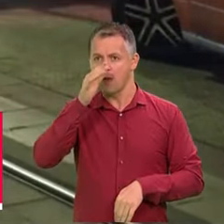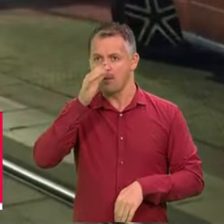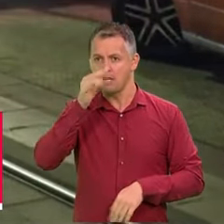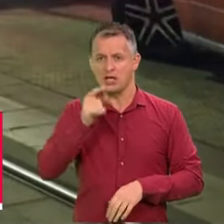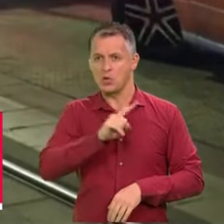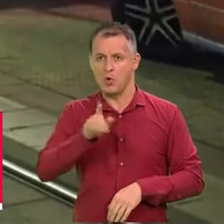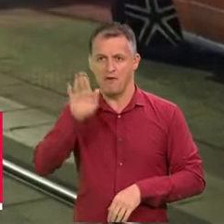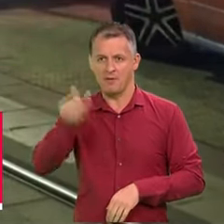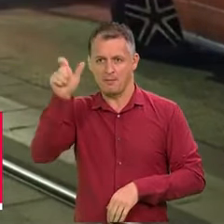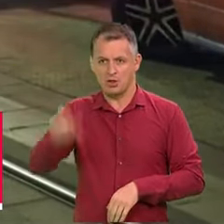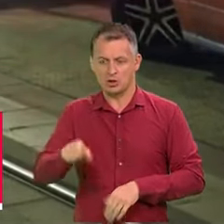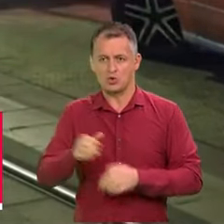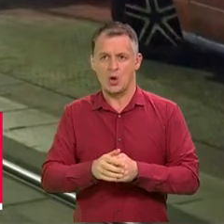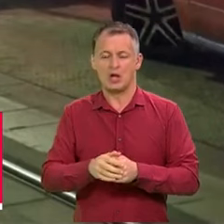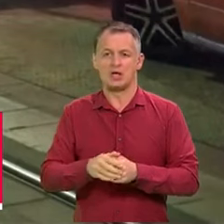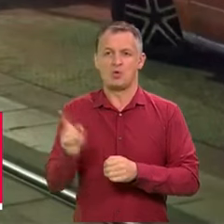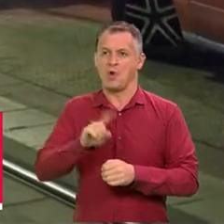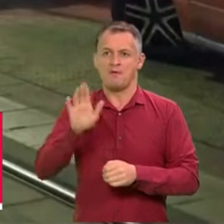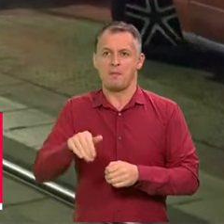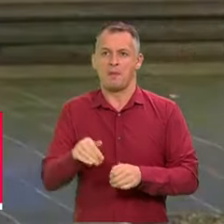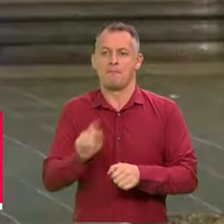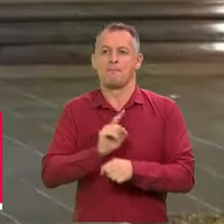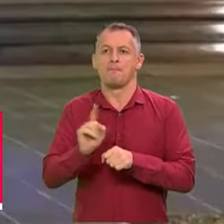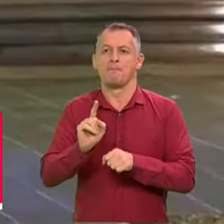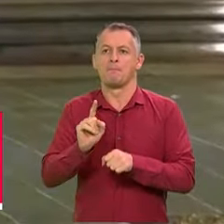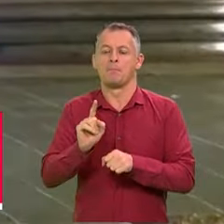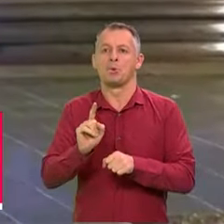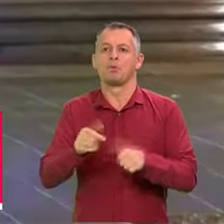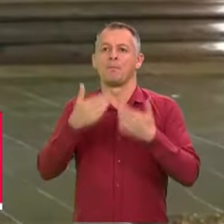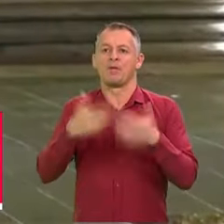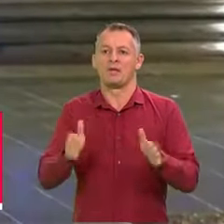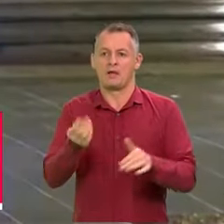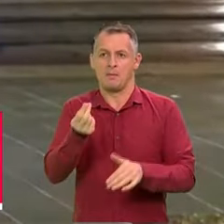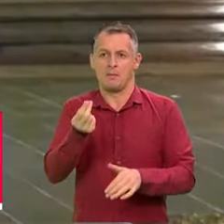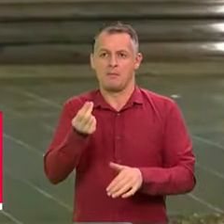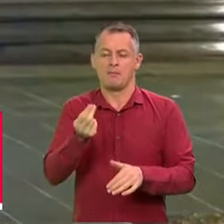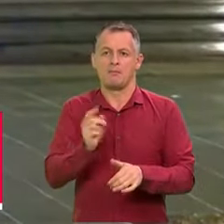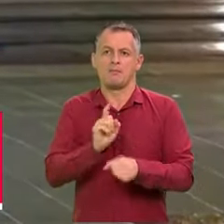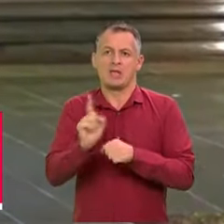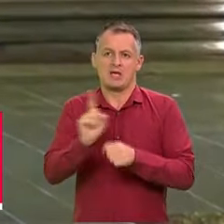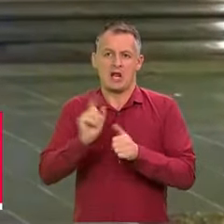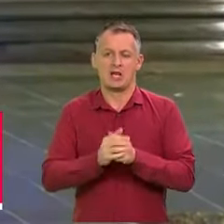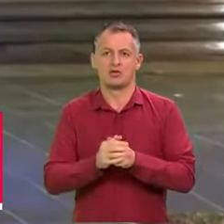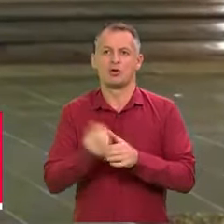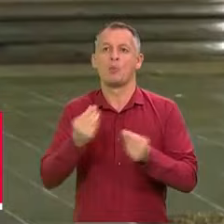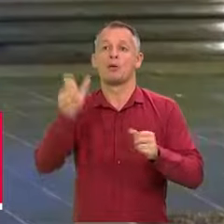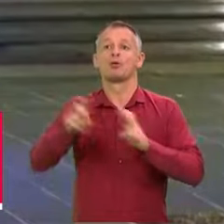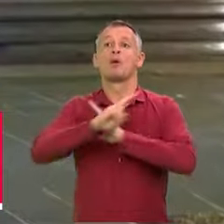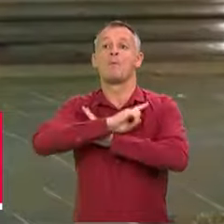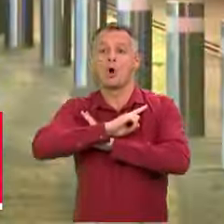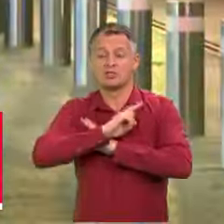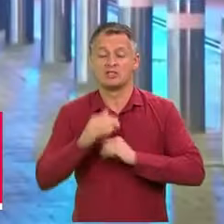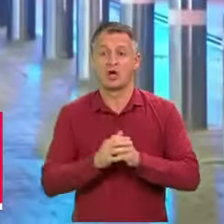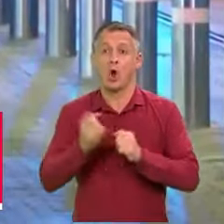nu avem pierderi materiale. Cei mai mulți morți în această zi, să-i spunem o zi